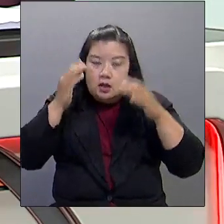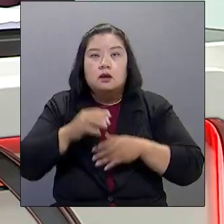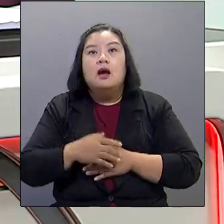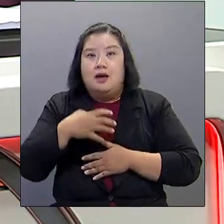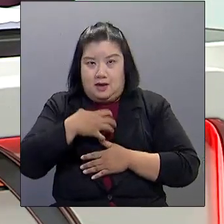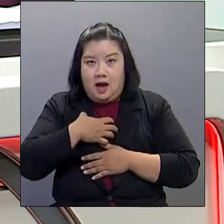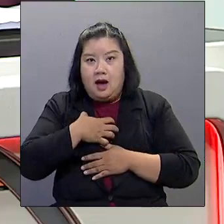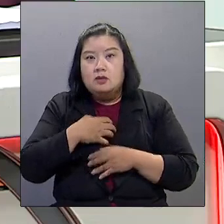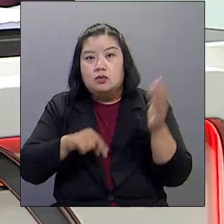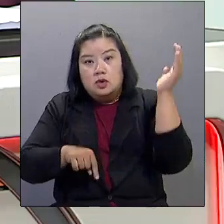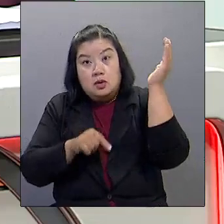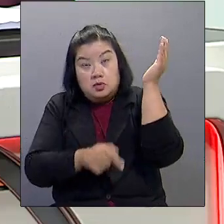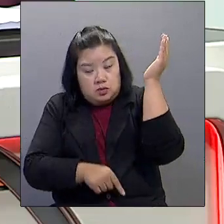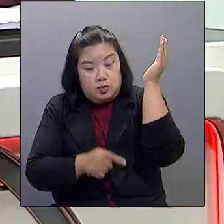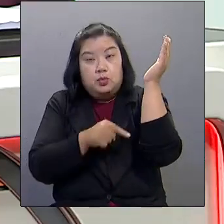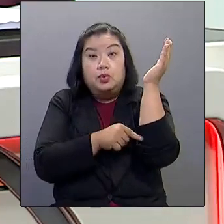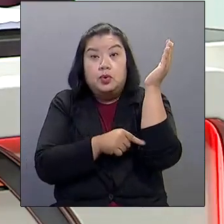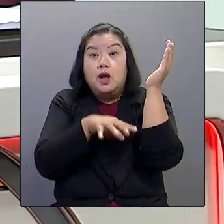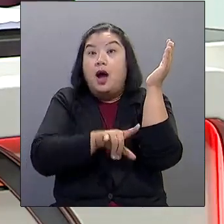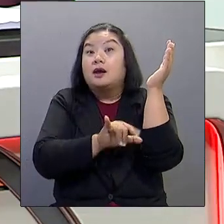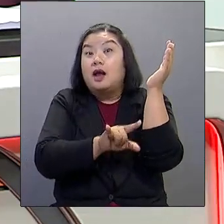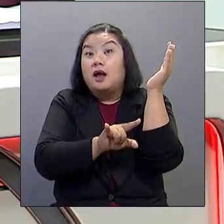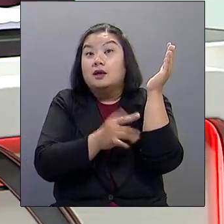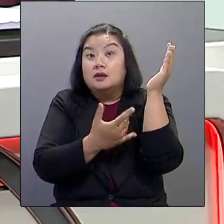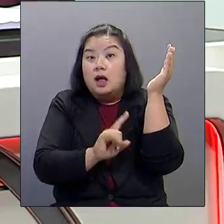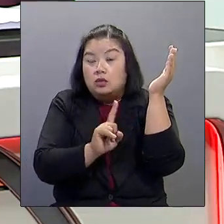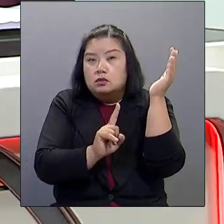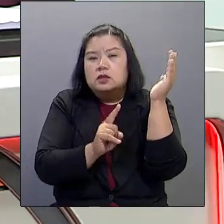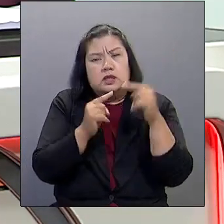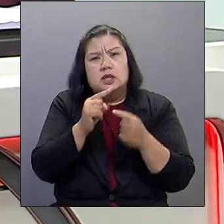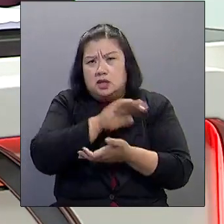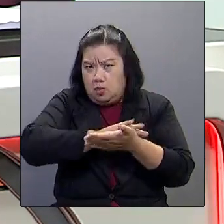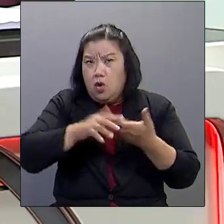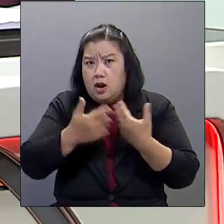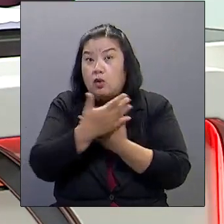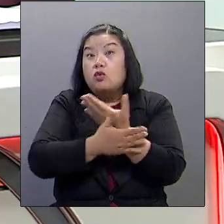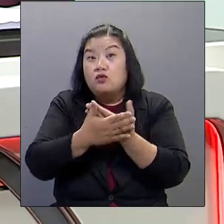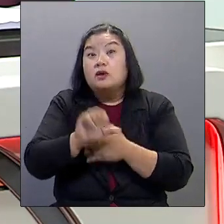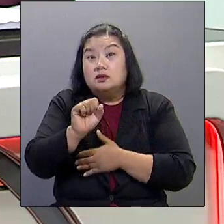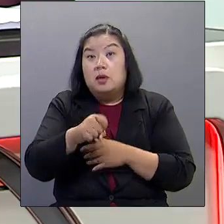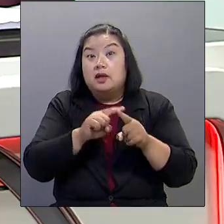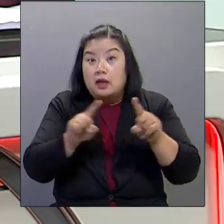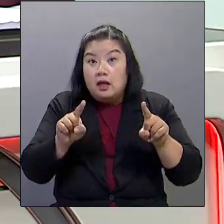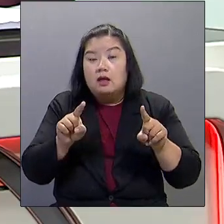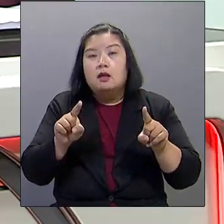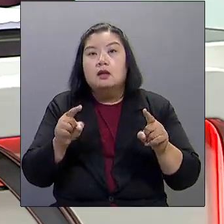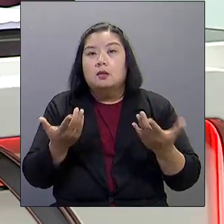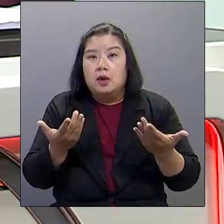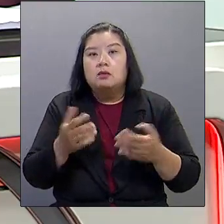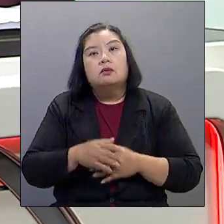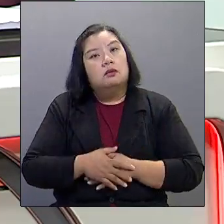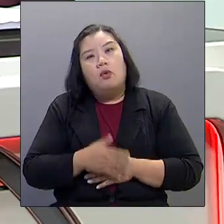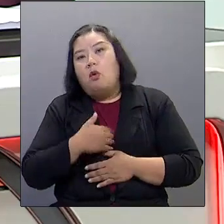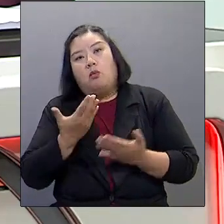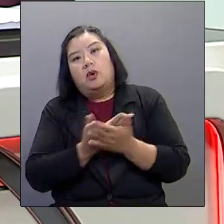งหาดใหญ่ในวันที่10ธันวาคมนี้ที่คาดว่าเส้นทางรถไฟน่าจะซ่อมแซมแล้วเสร็จปรากฏว่าพวกเขาจะต้องปรับเ